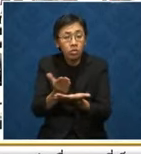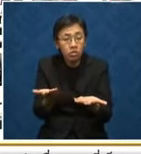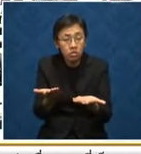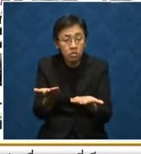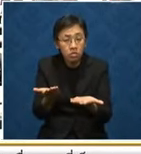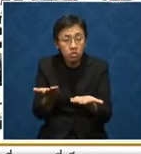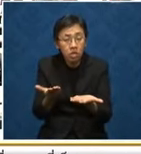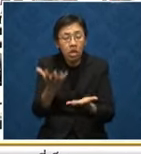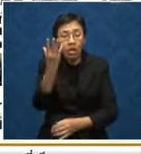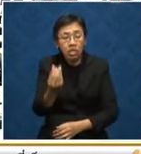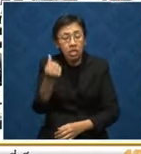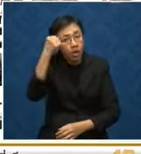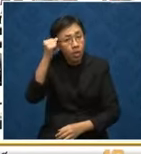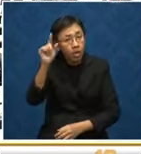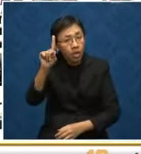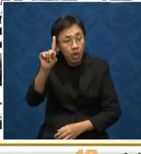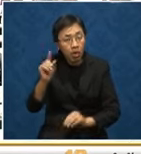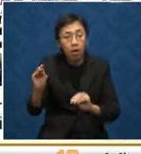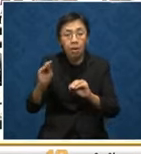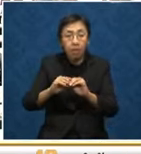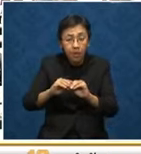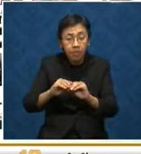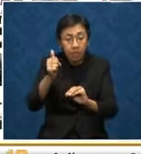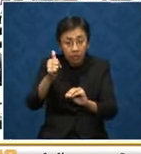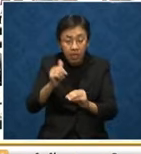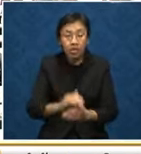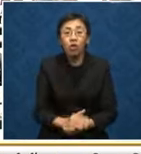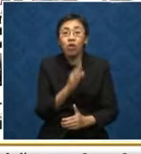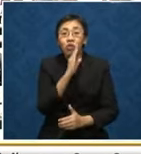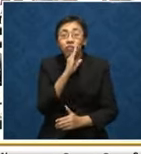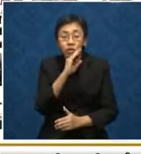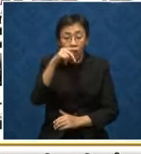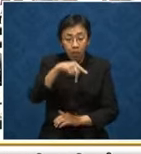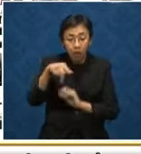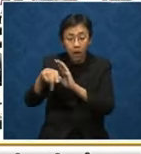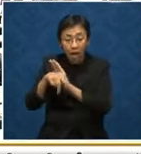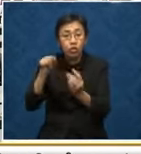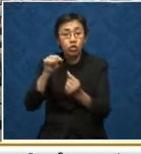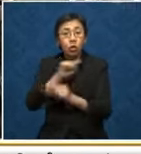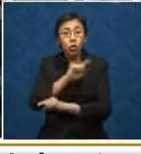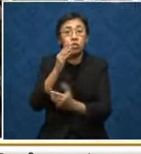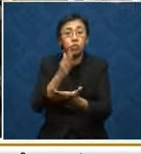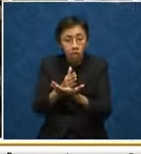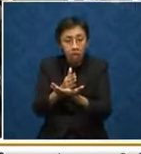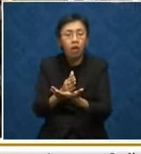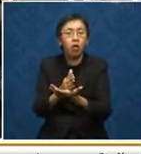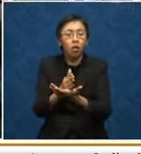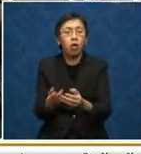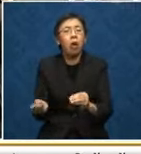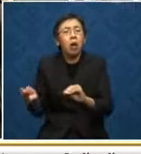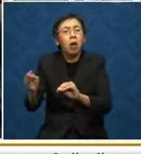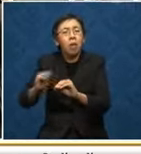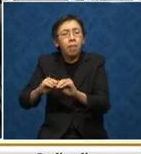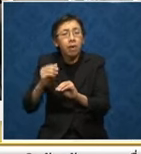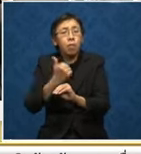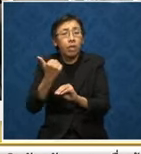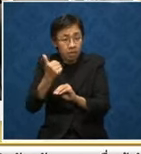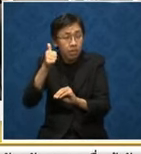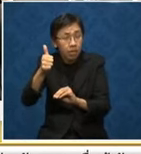าตรง กับวันหยุดจะเหลือวันเดียวเราจะเพิ่มอีกในสัปดาห์นั้นเป็น2วันได้ไหมครับได้ยังไง อันนี้ที่เราปฏิบัติกันมานะ